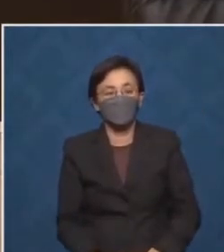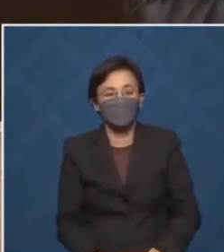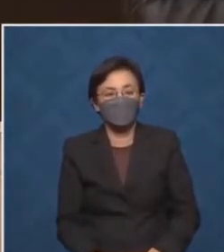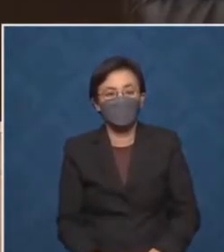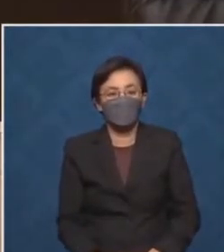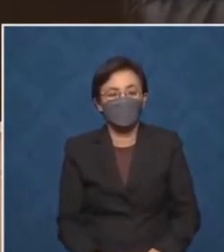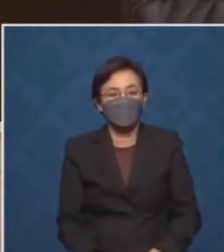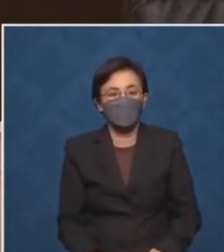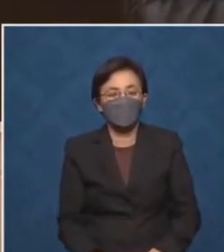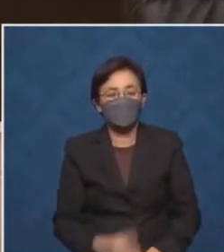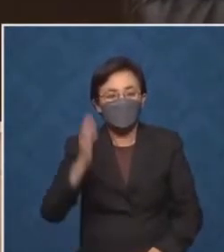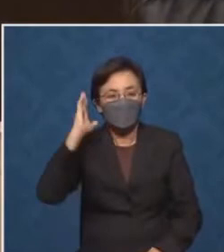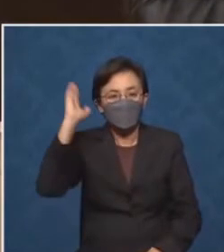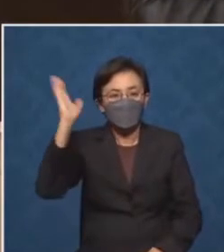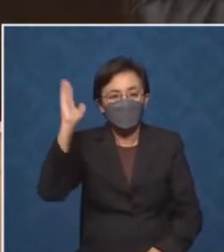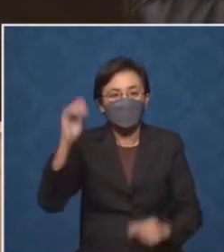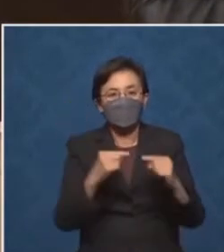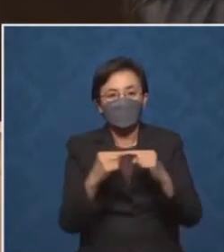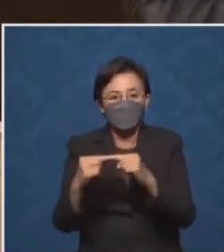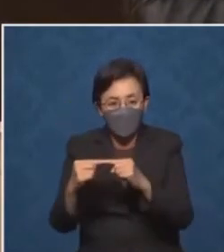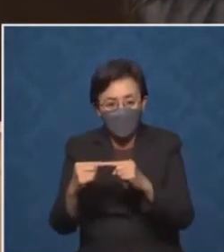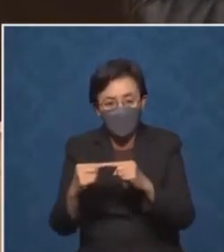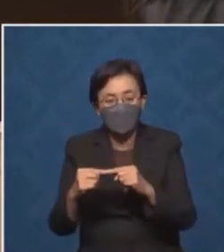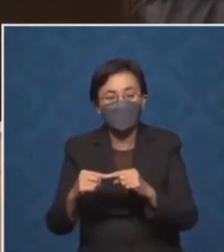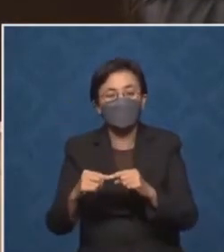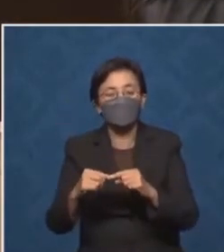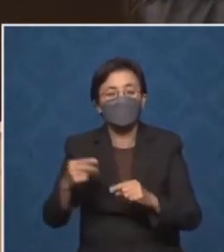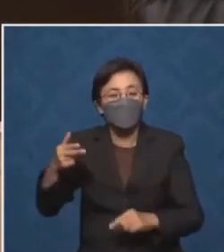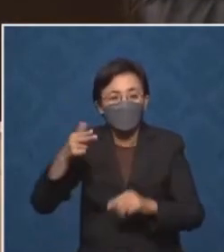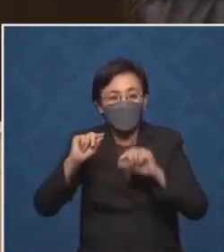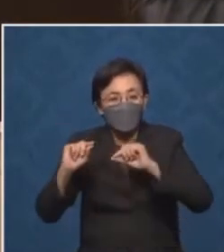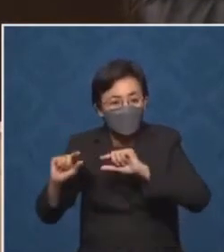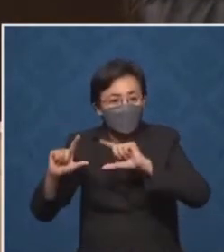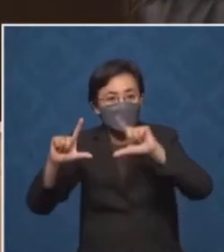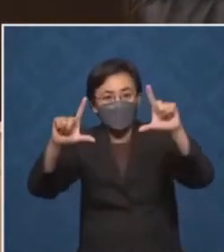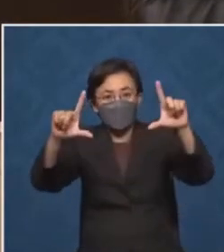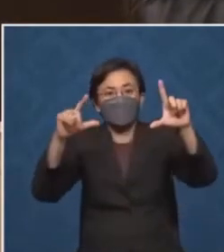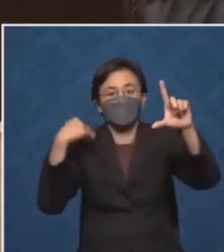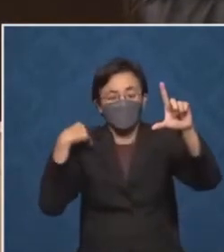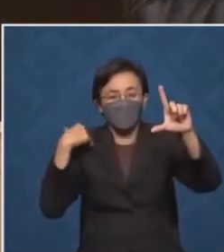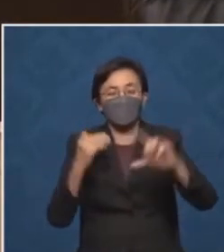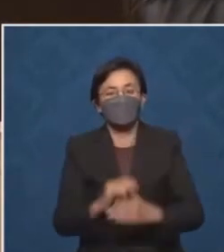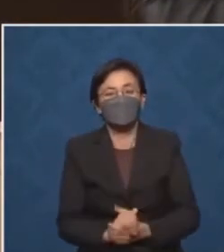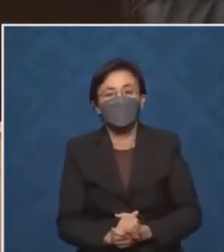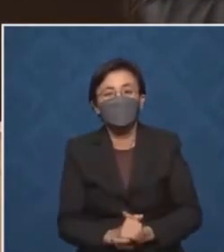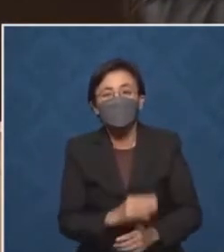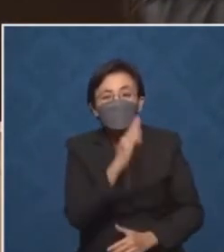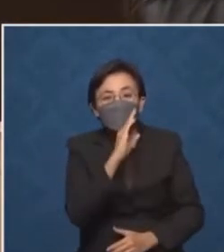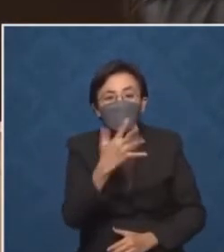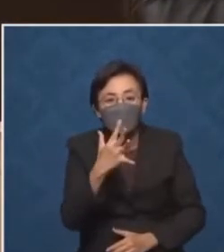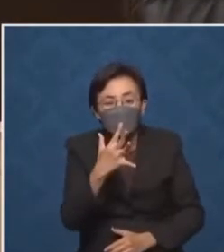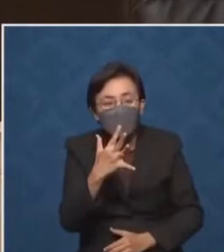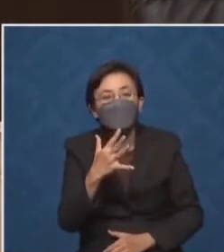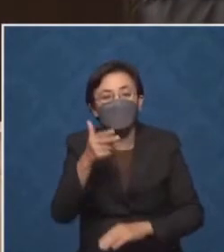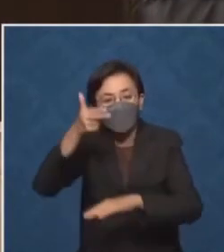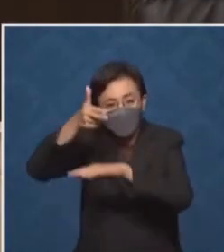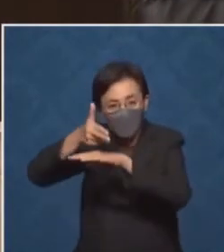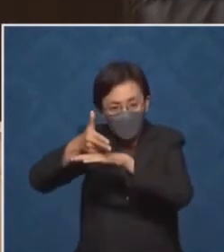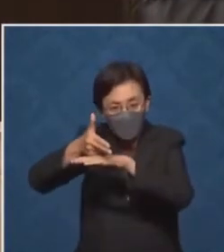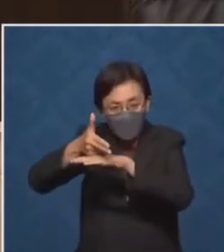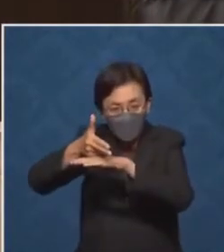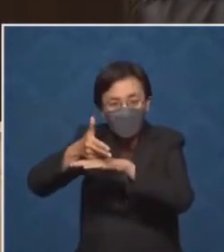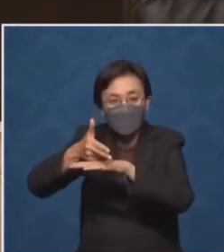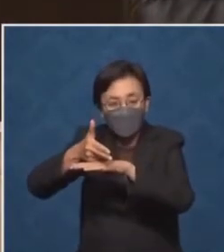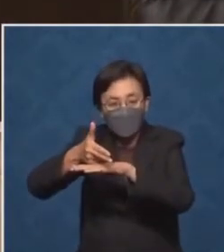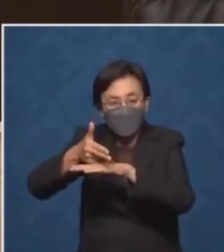ก็ทพทธาอภิปายต่อครั ลองดูวามจะข้จอใหญ่ไหมถ้ไม่ขึ้นกองจักดวยนะครัคอบค